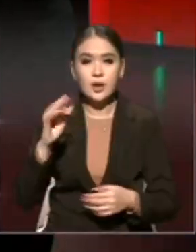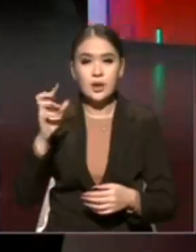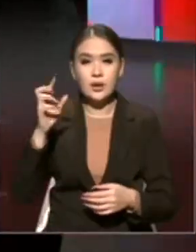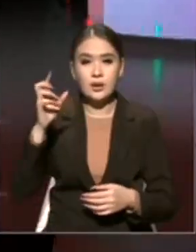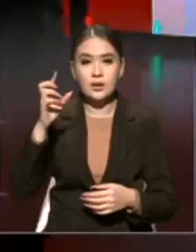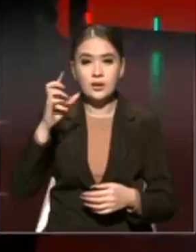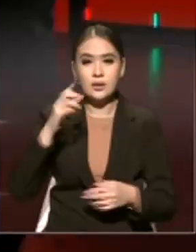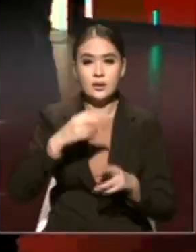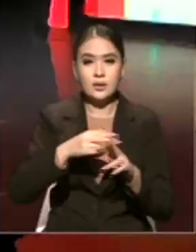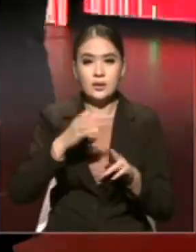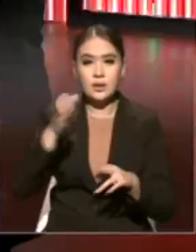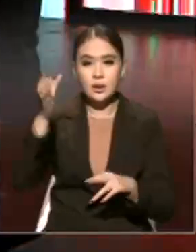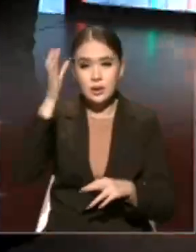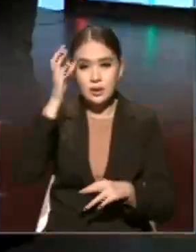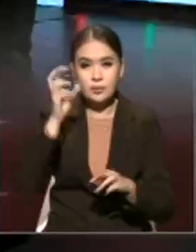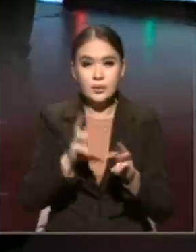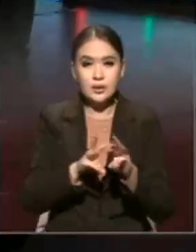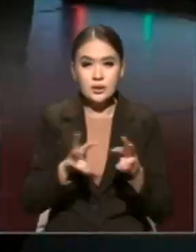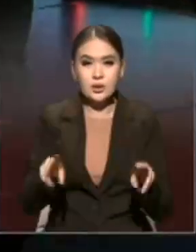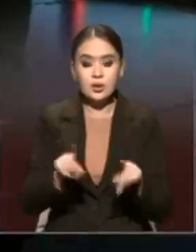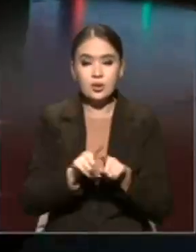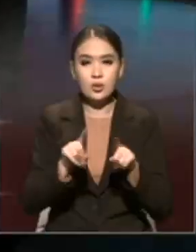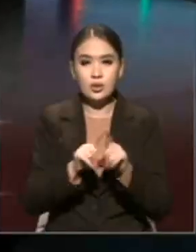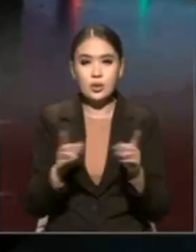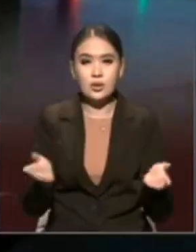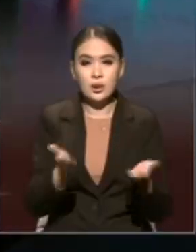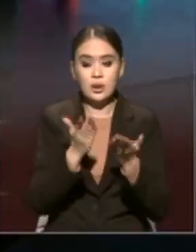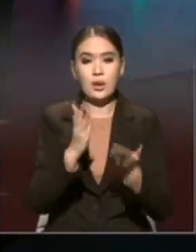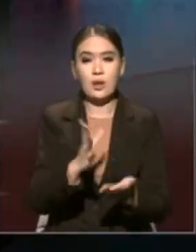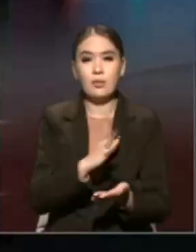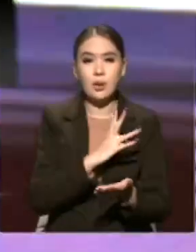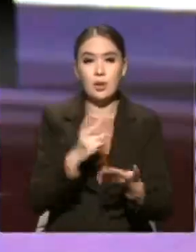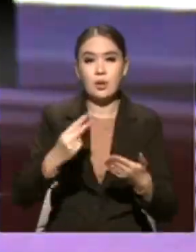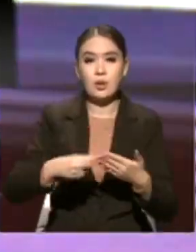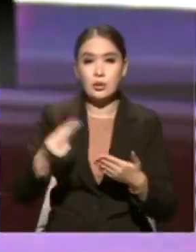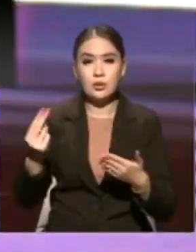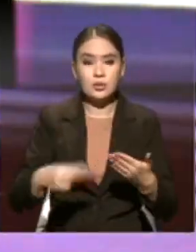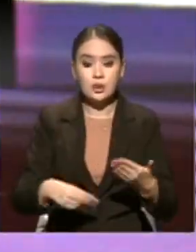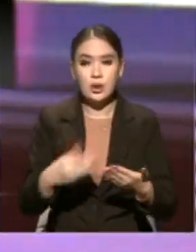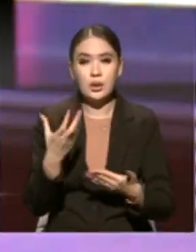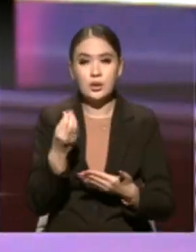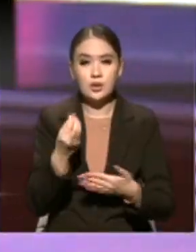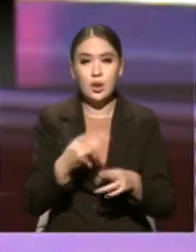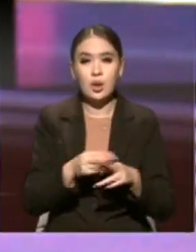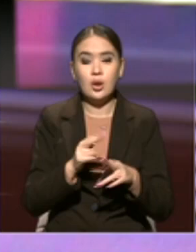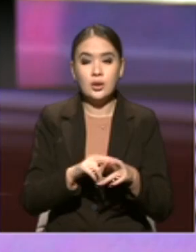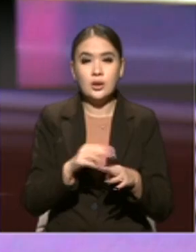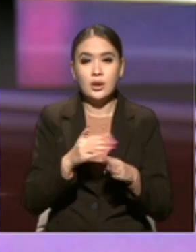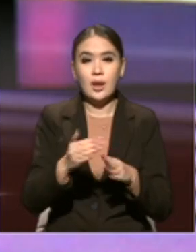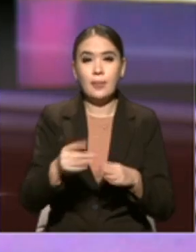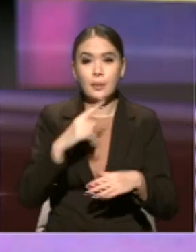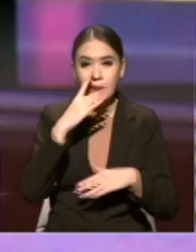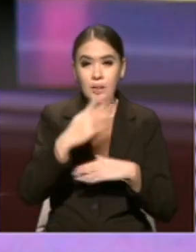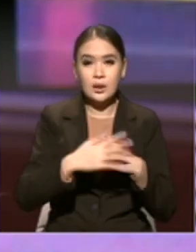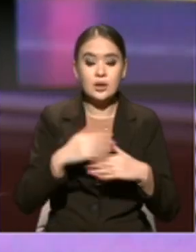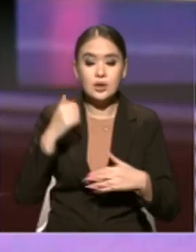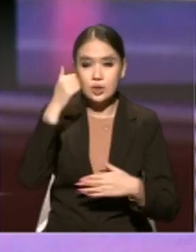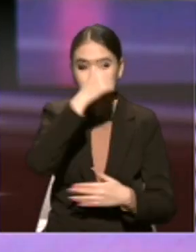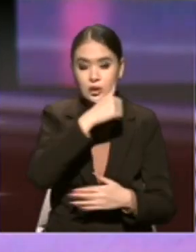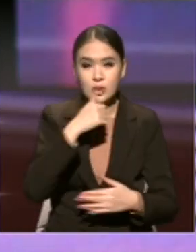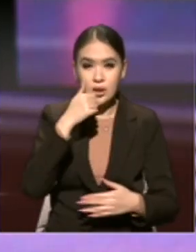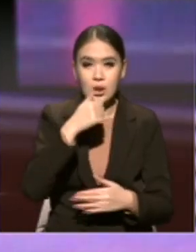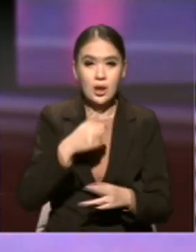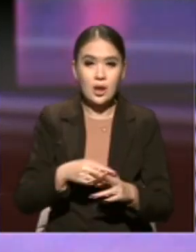көрсетіп, осының аясында біз жаңаға меморандумның аясына қол қойдық. Және де соның аясында биылғы жылы